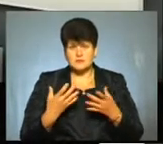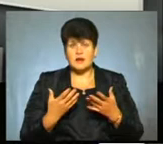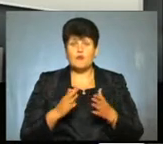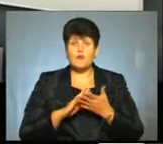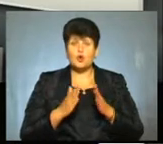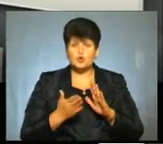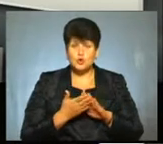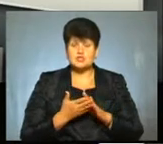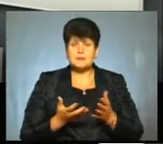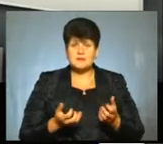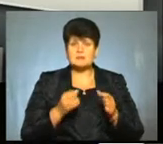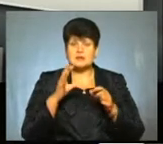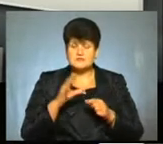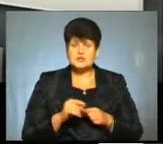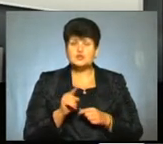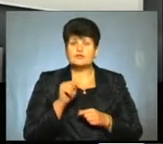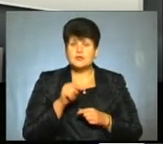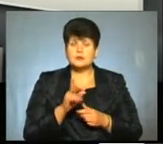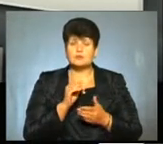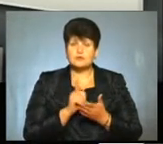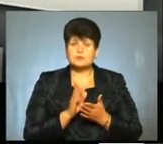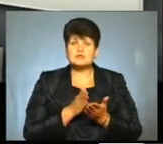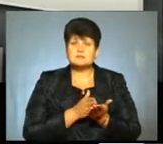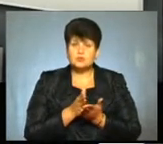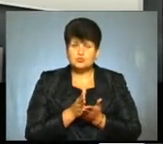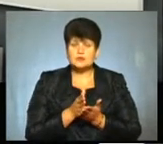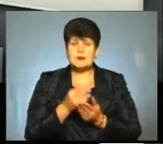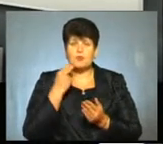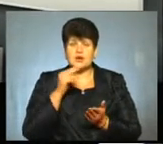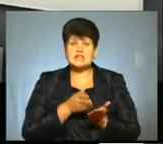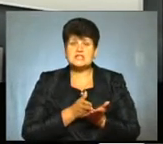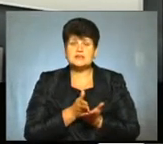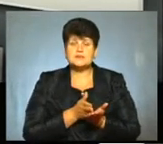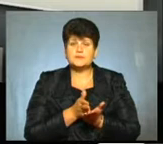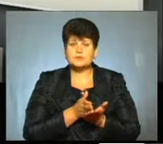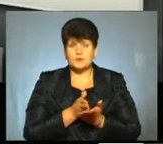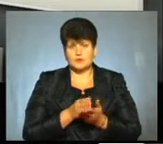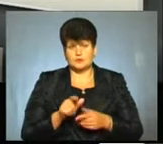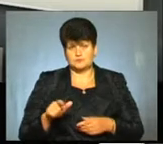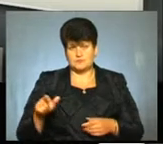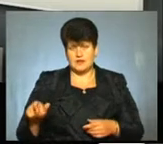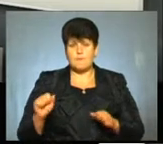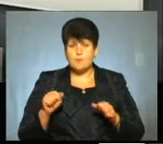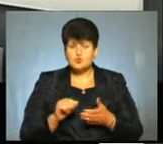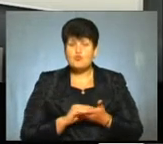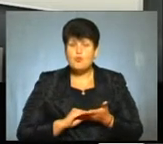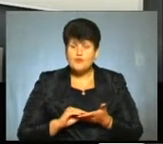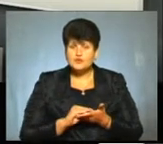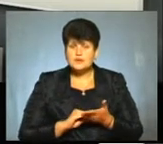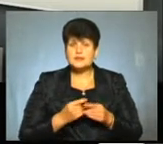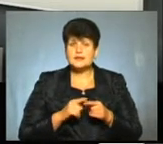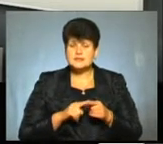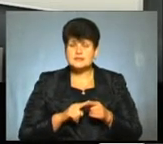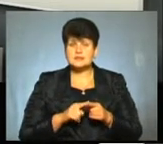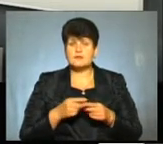положенні безпосередньо підтримали всі, що вони повинні бути спрямовані на покращення інфраструктури громади. Тобто я можу повторитися, але це